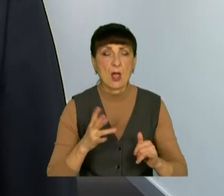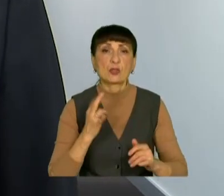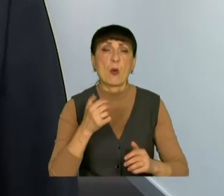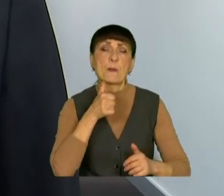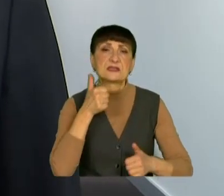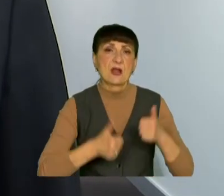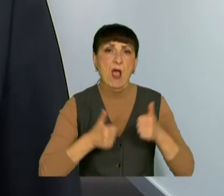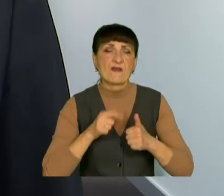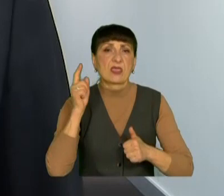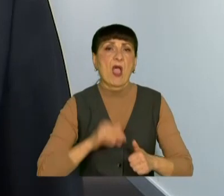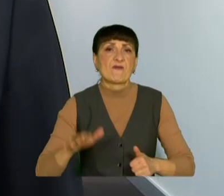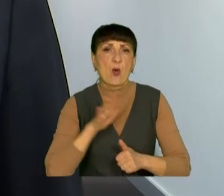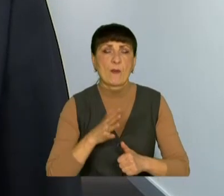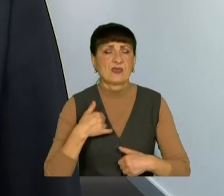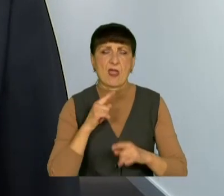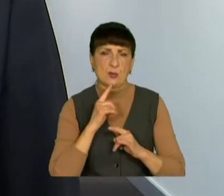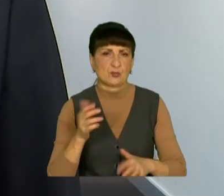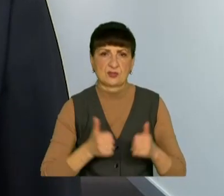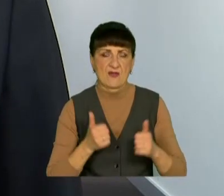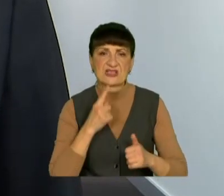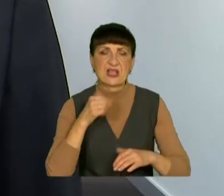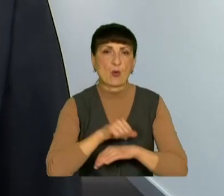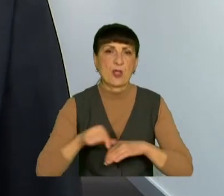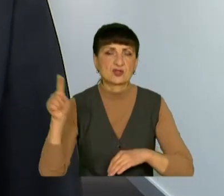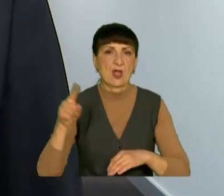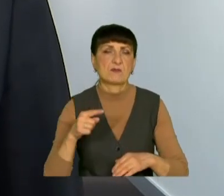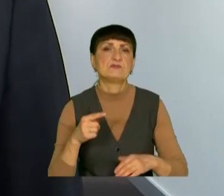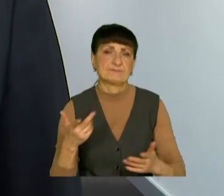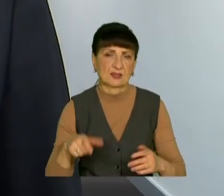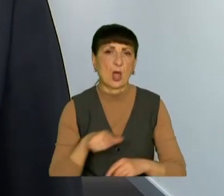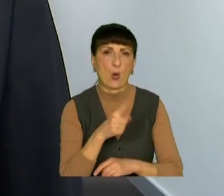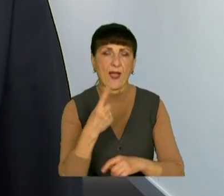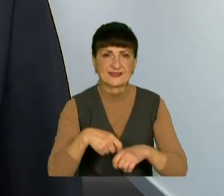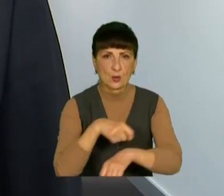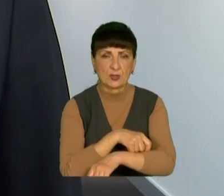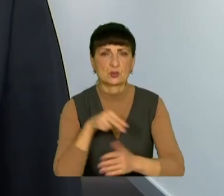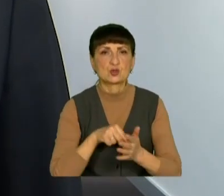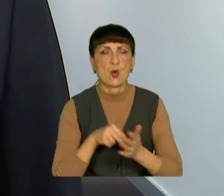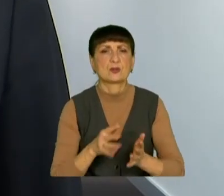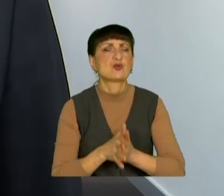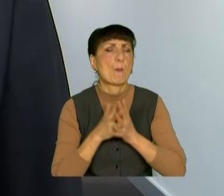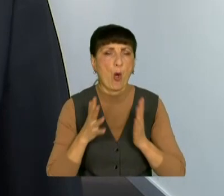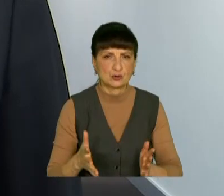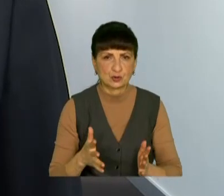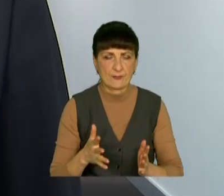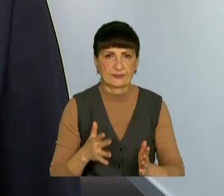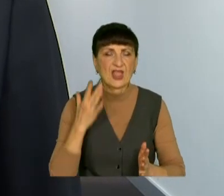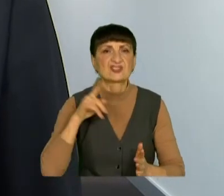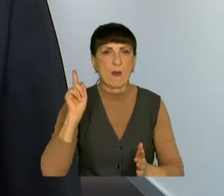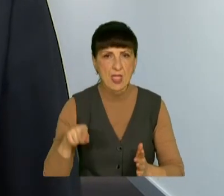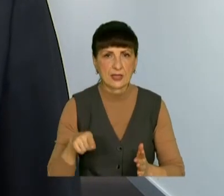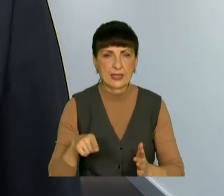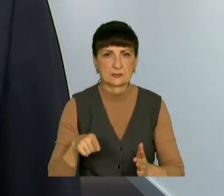с ценами, которые в Европе, в зарубежных странах, в Америках, в Америке. Поэтому даже те